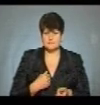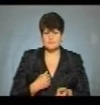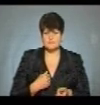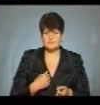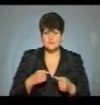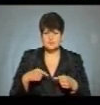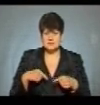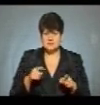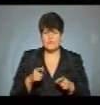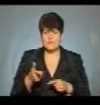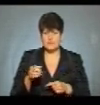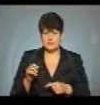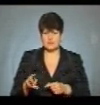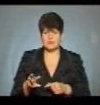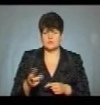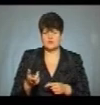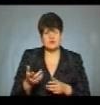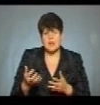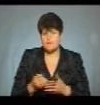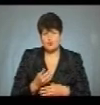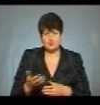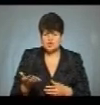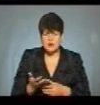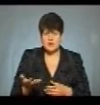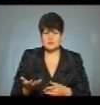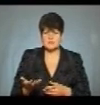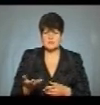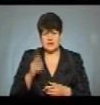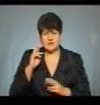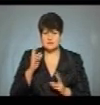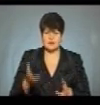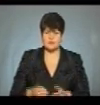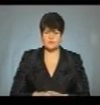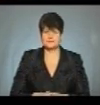позабував голи, але щось не виходить, не знаю.